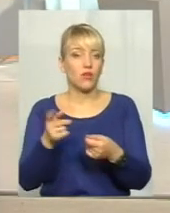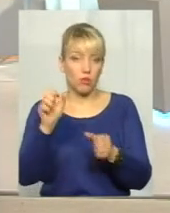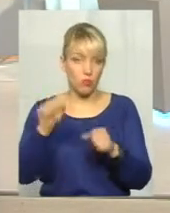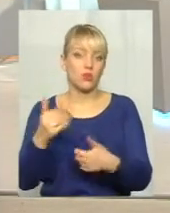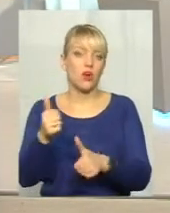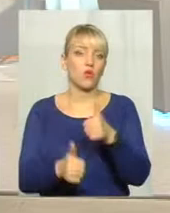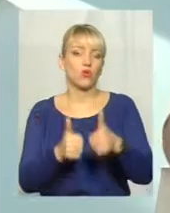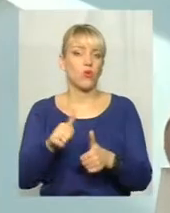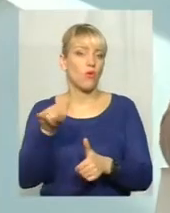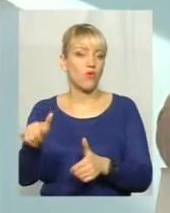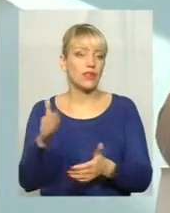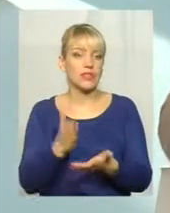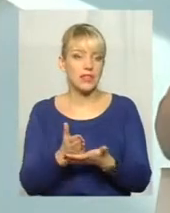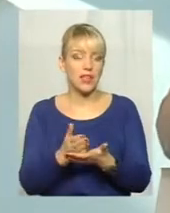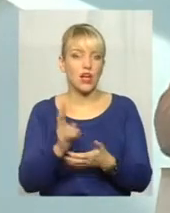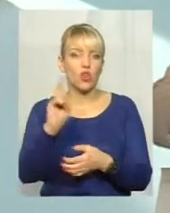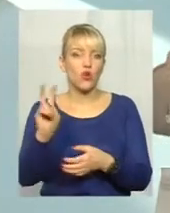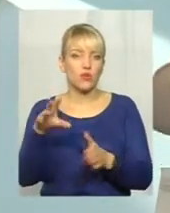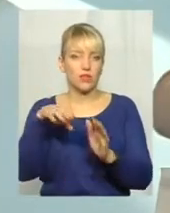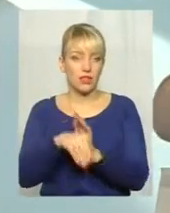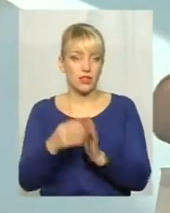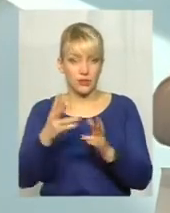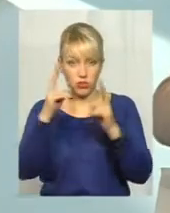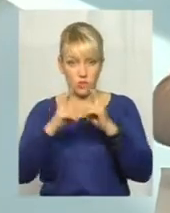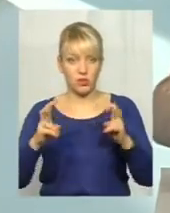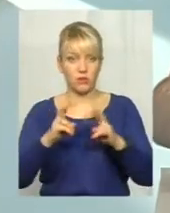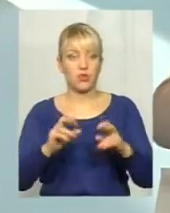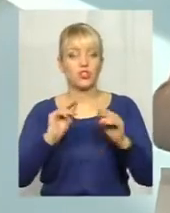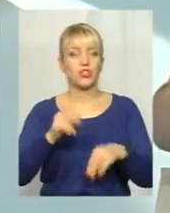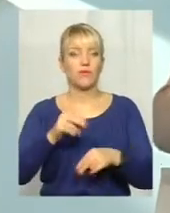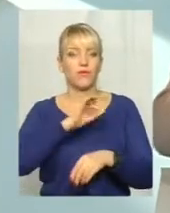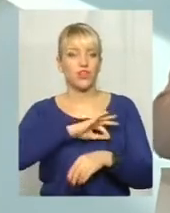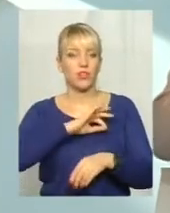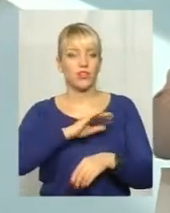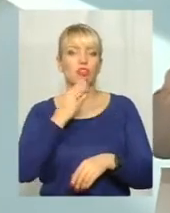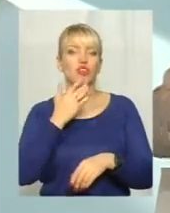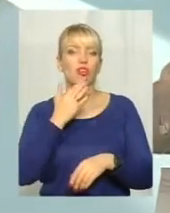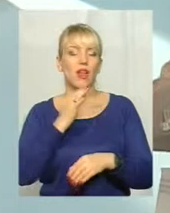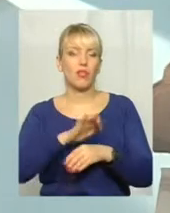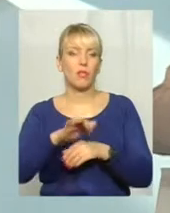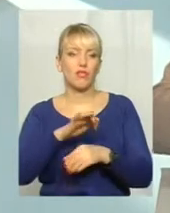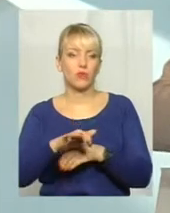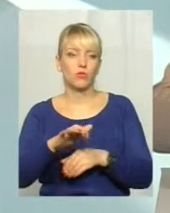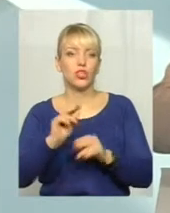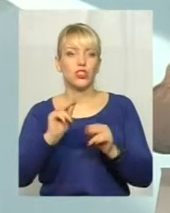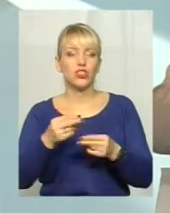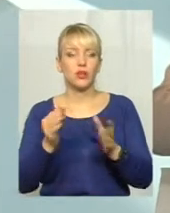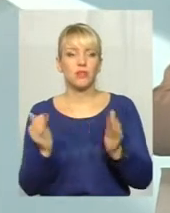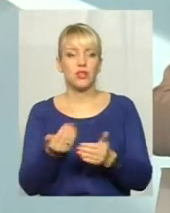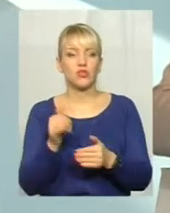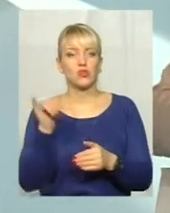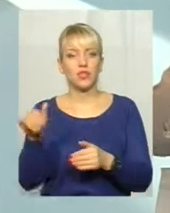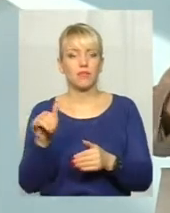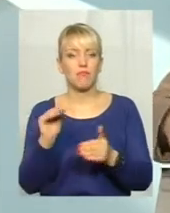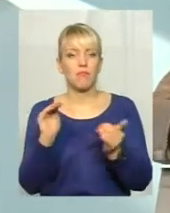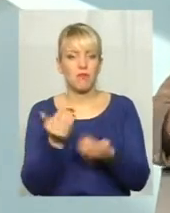висока доларова складова. Ну, тому що, от якщо розібратись, у чим вигідніше національному виробнику, чим менше в них менша доларова